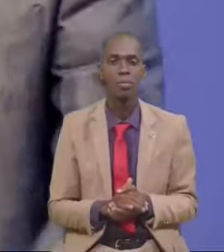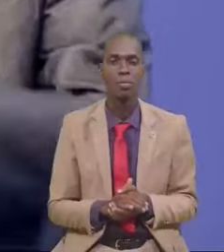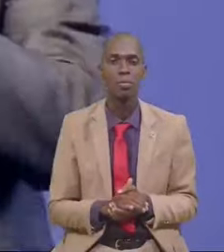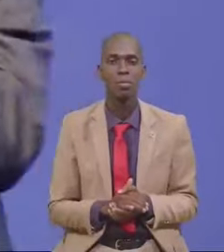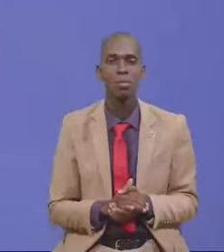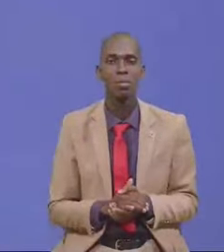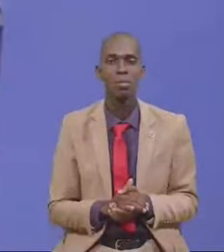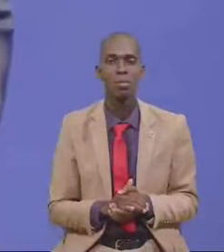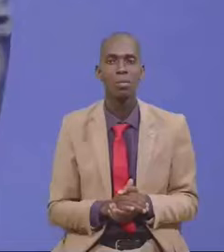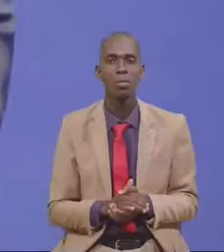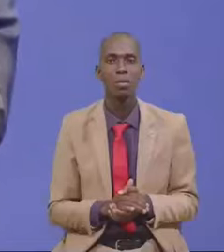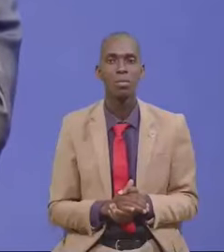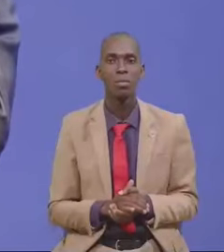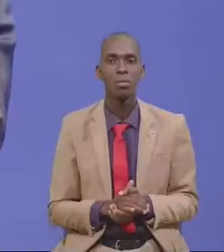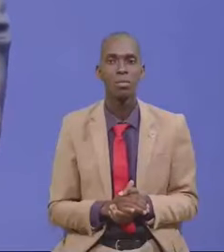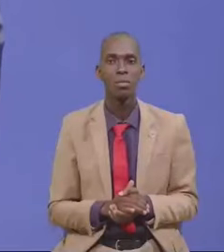jamais.